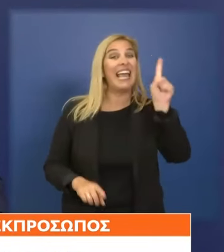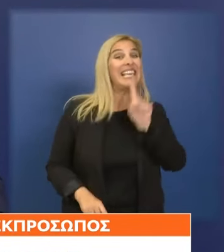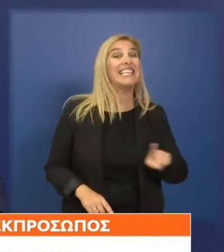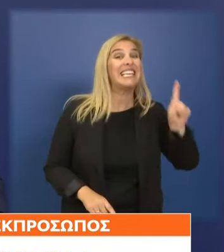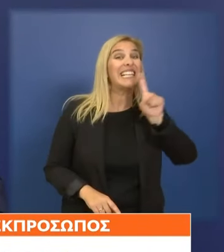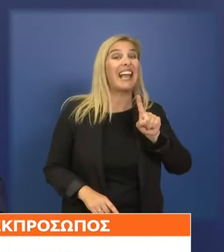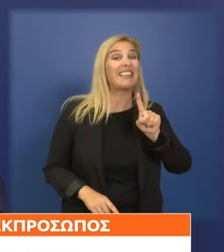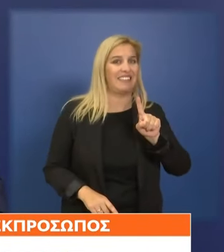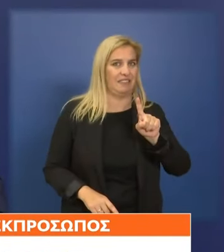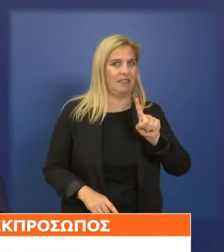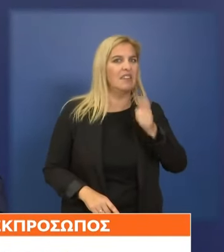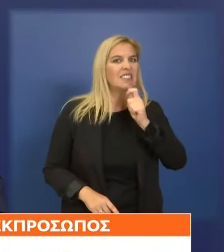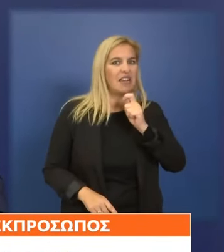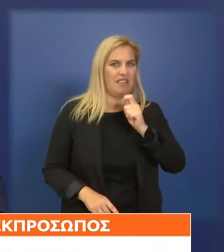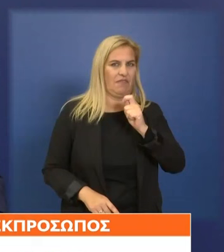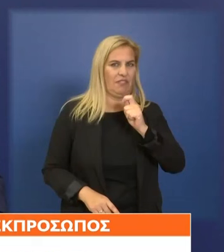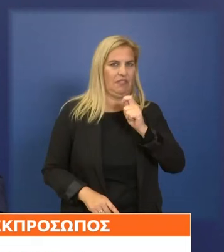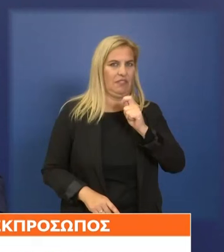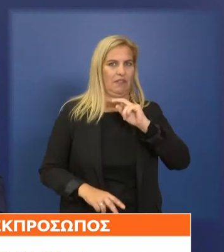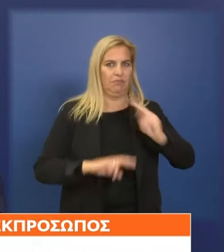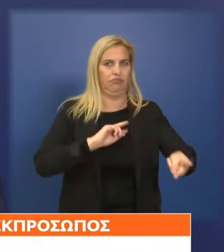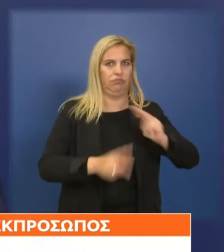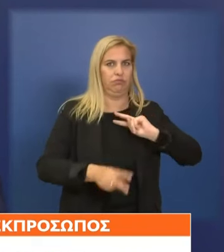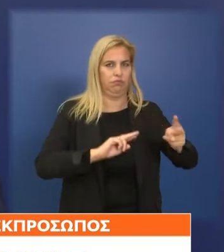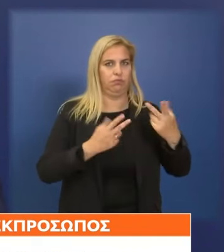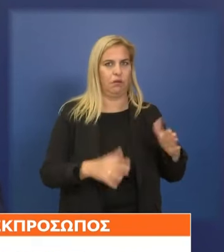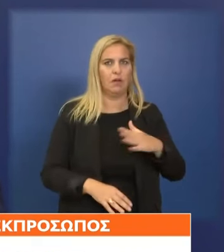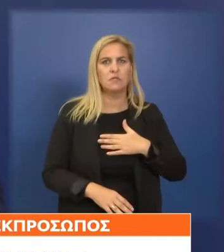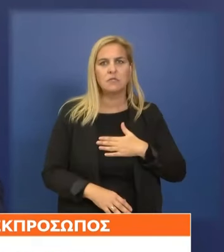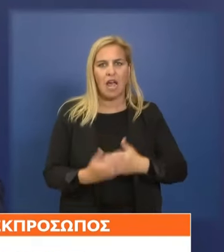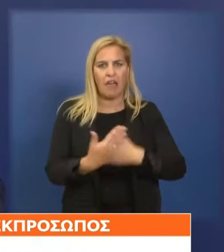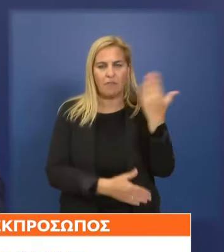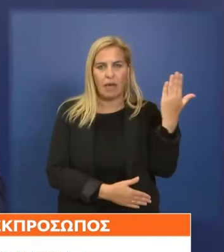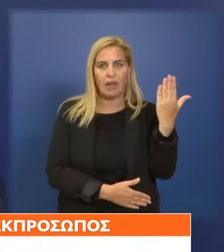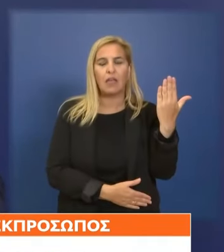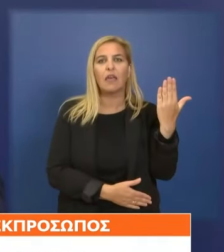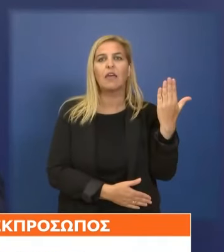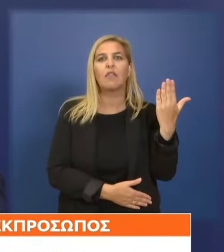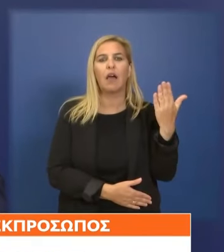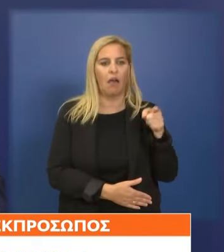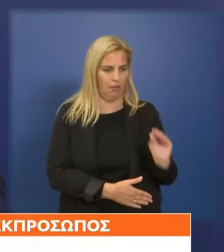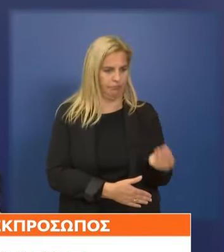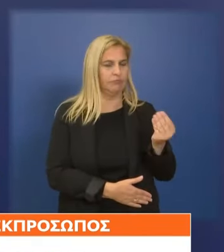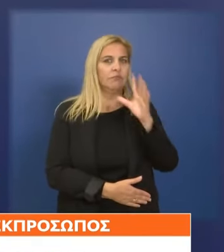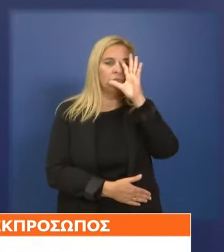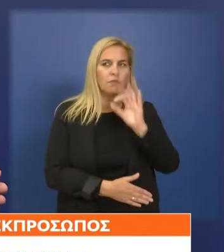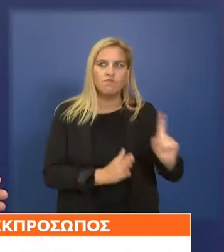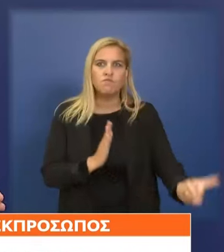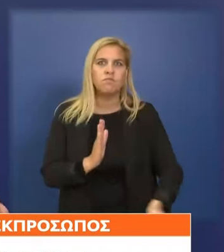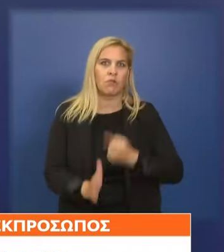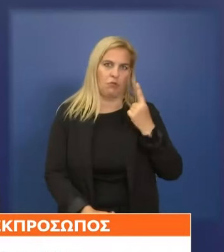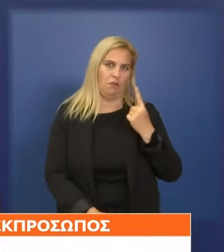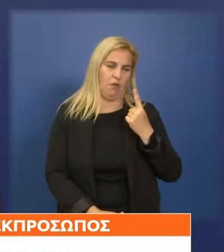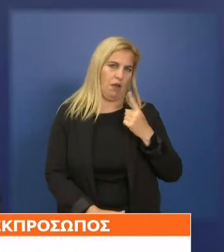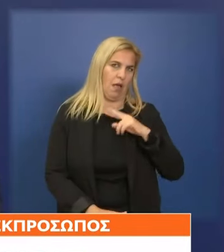συνέντευξή του δεν μπορούν να συγκριθούν με καμία απάντηση από αντίστοιχες που έχει δώσει στο παρελθόν ή με καμία